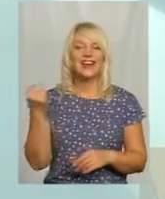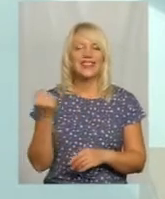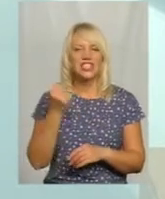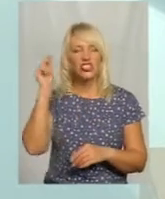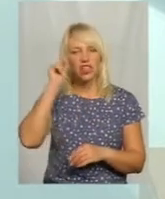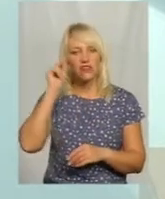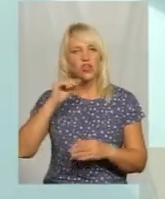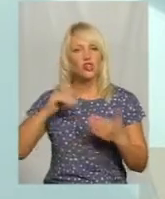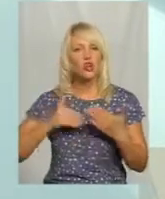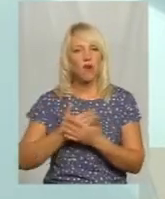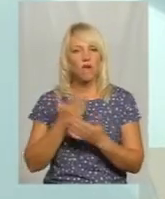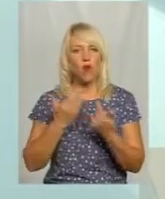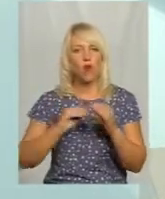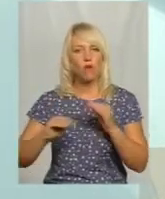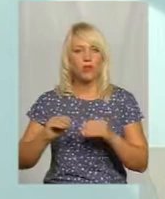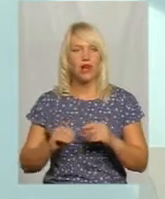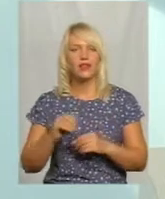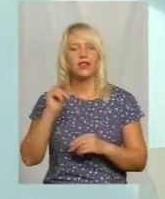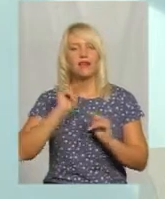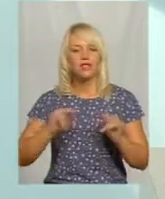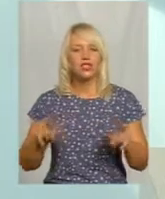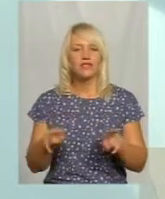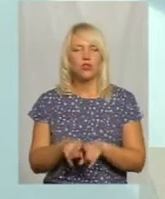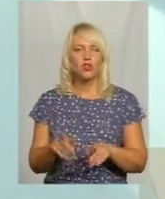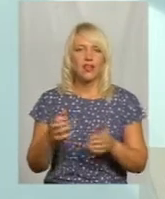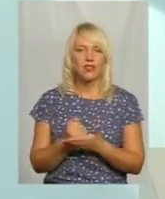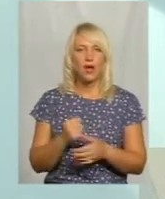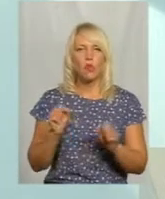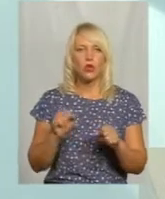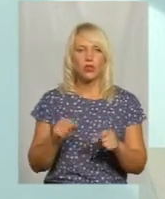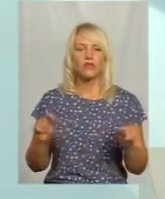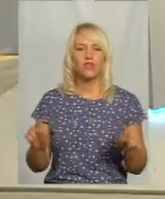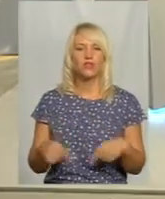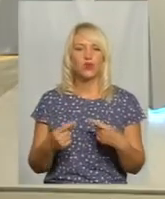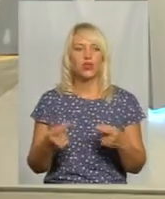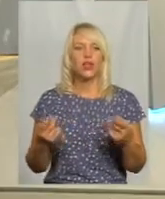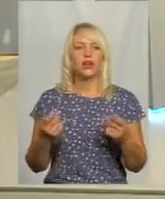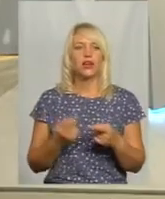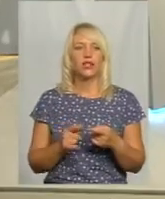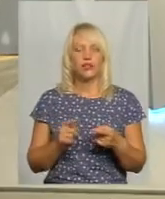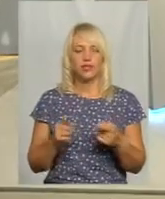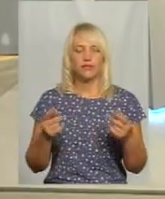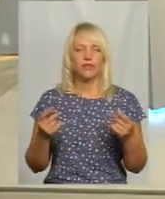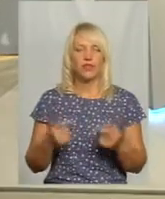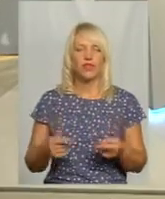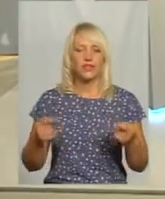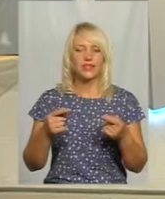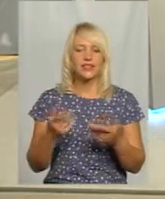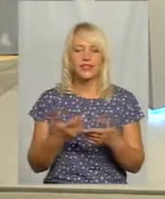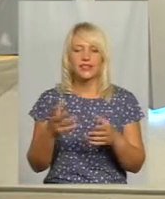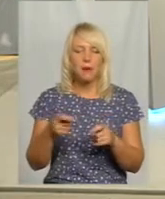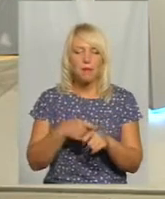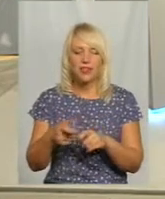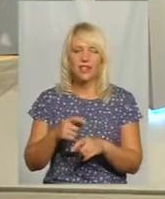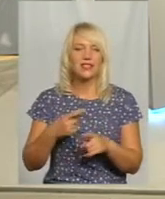нового обладнання, він все рівно знайде можливість, створить відповідні осередки. З підручних матеріалів. Звичайно, з підручних. І це так